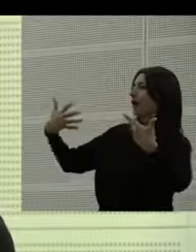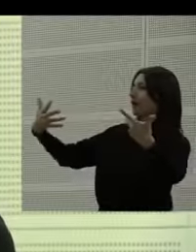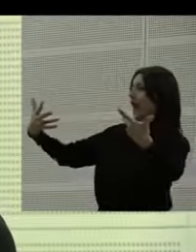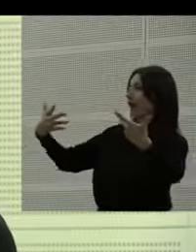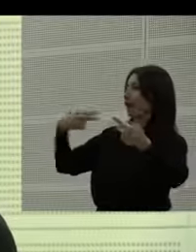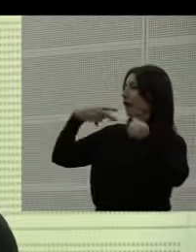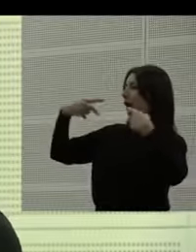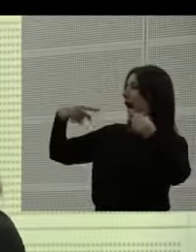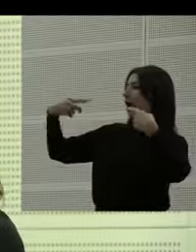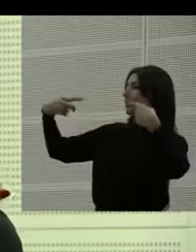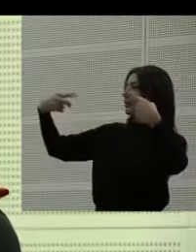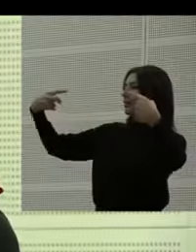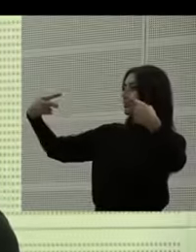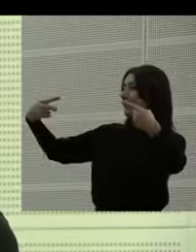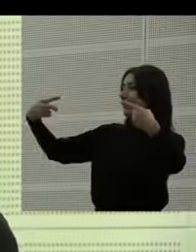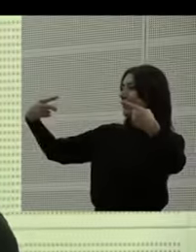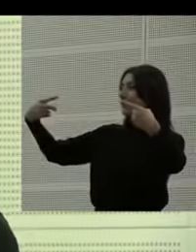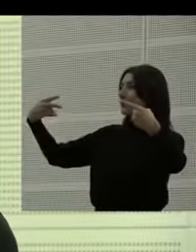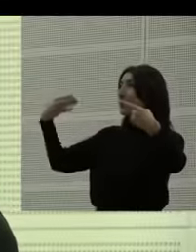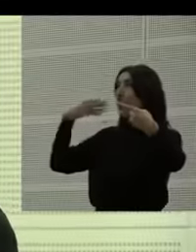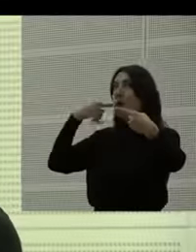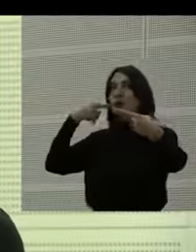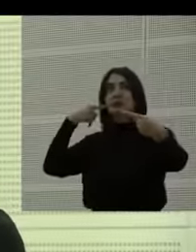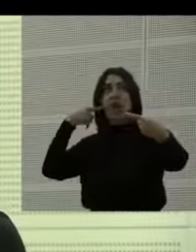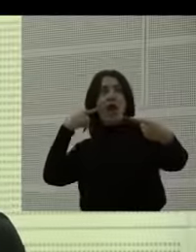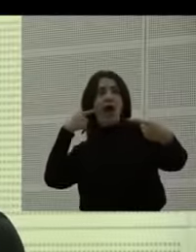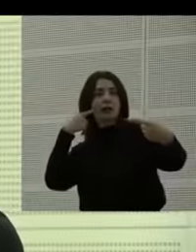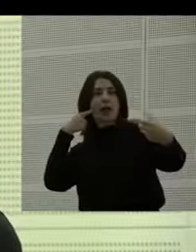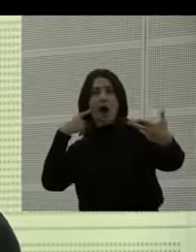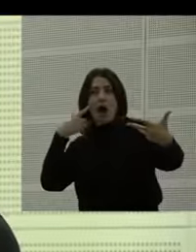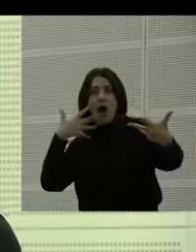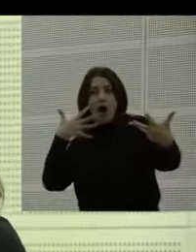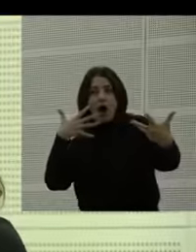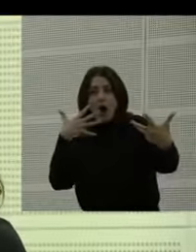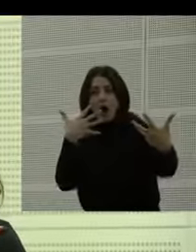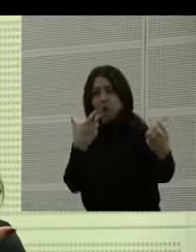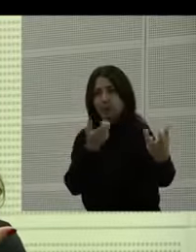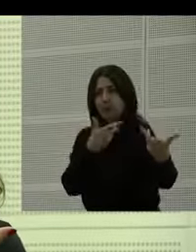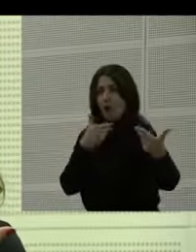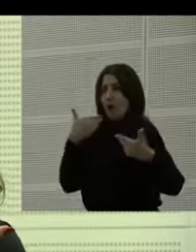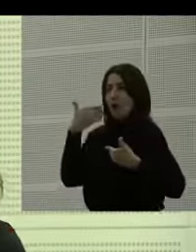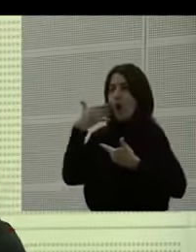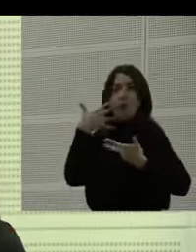e ingannano l'uomo, lo seducono, oppure provocano